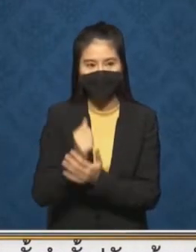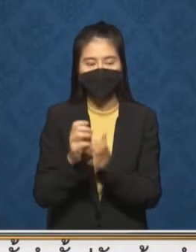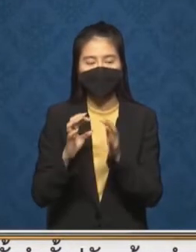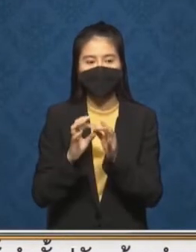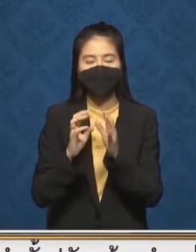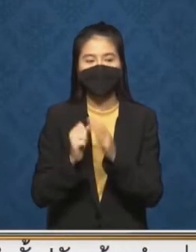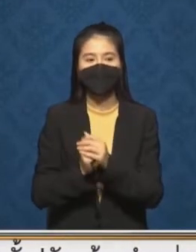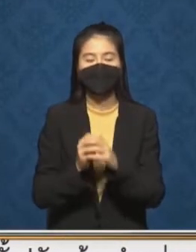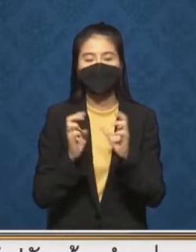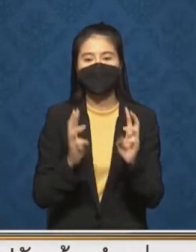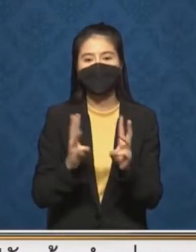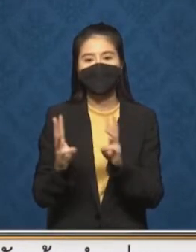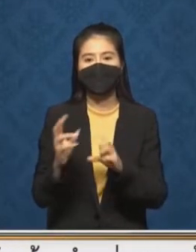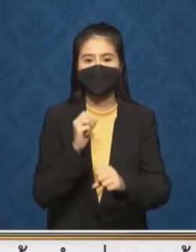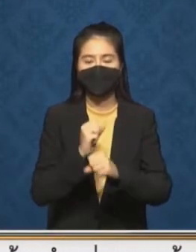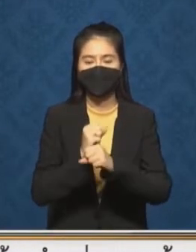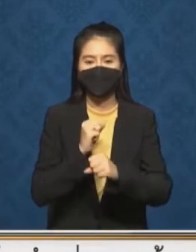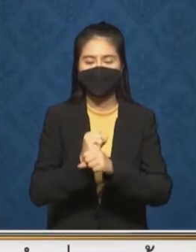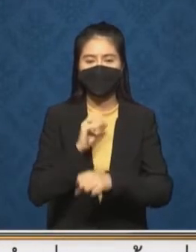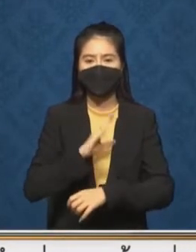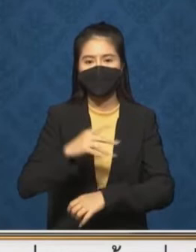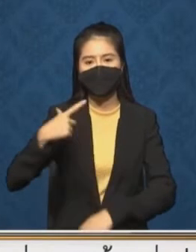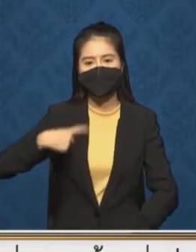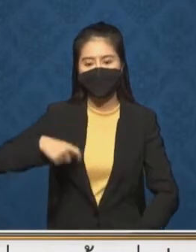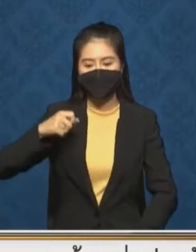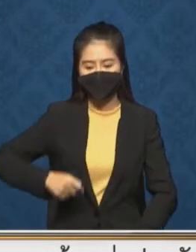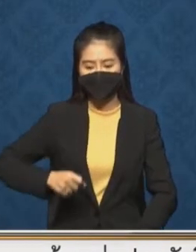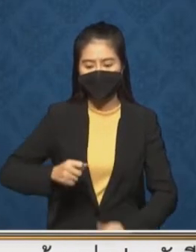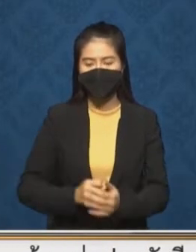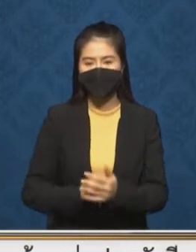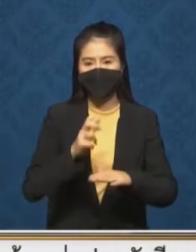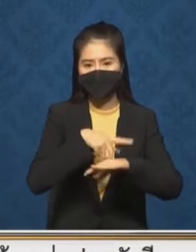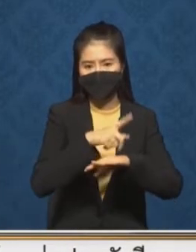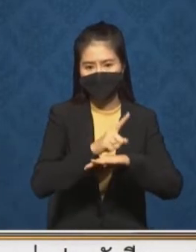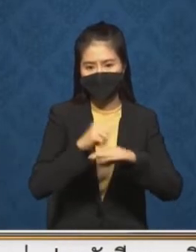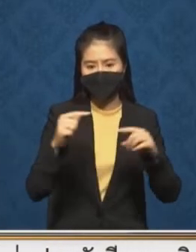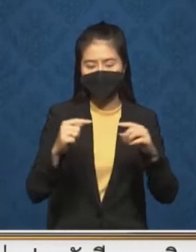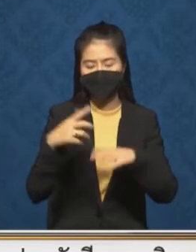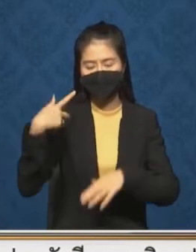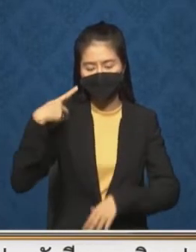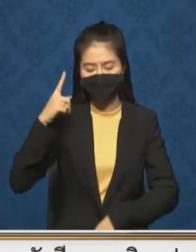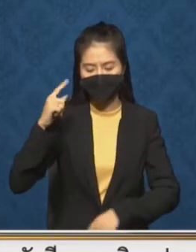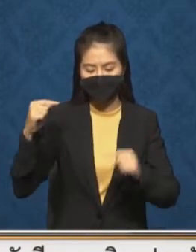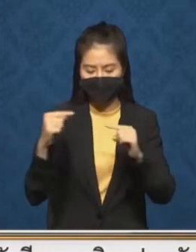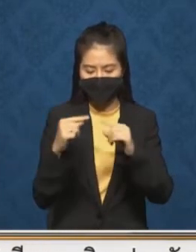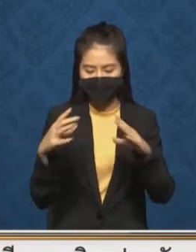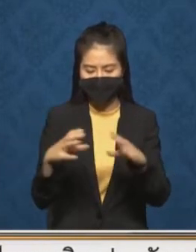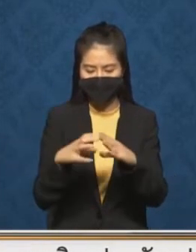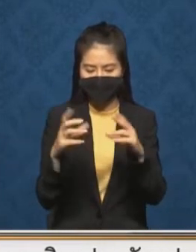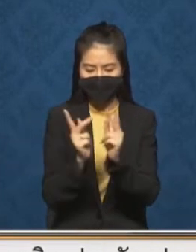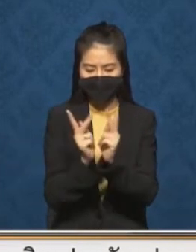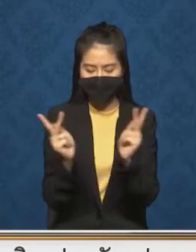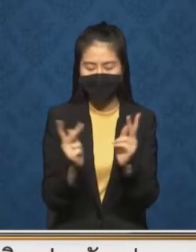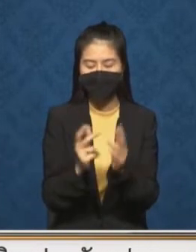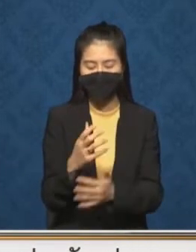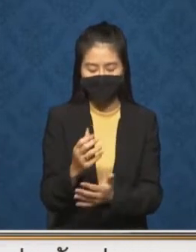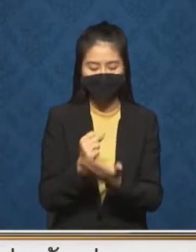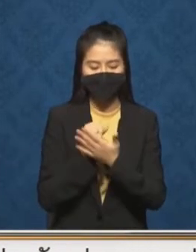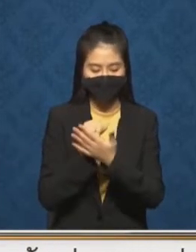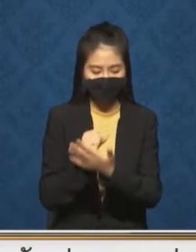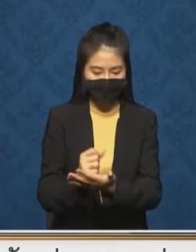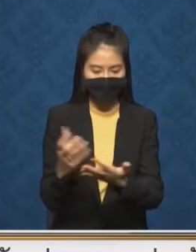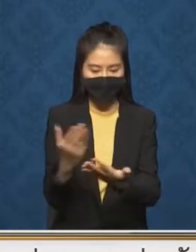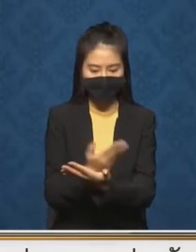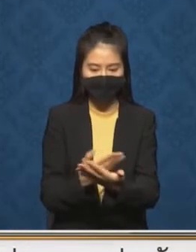ท เขว ข กั การ ทำงาน ของ สารเพื่อเป็ประโยชน์ในการที่ให้กระมารธิการ นำไปพิจารณาสั mentadoว่า